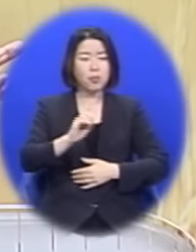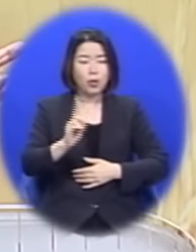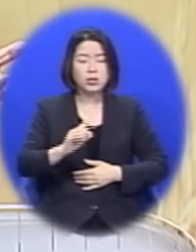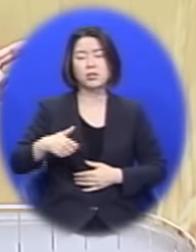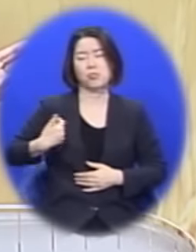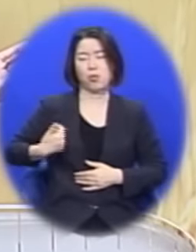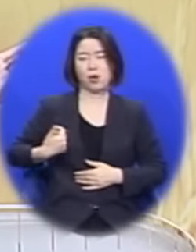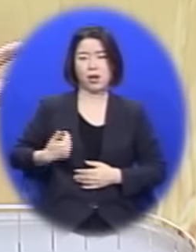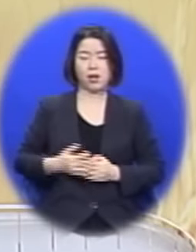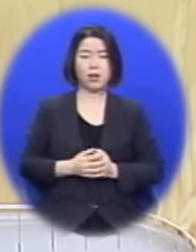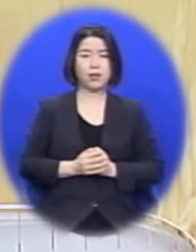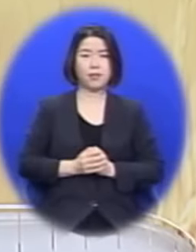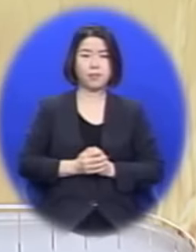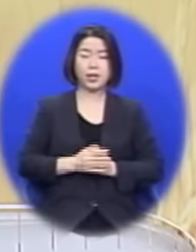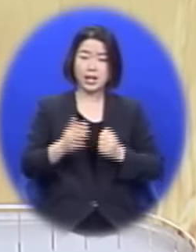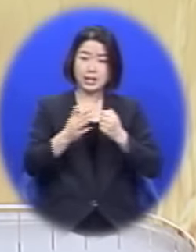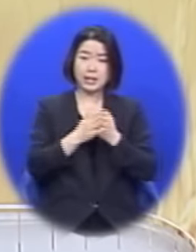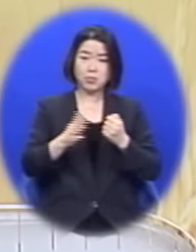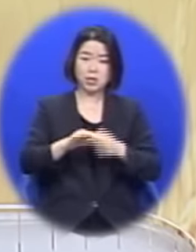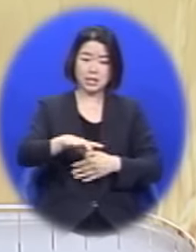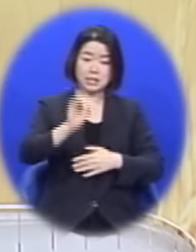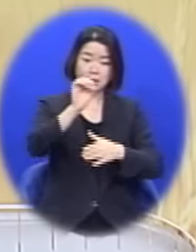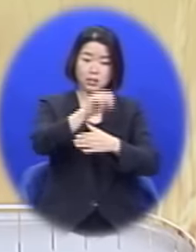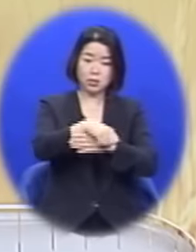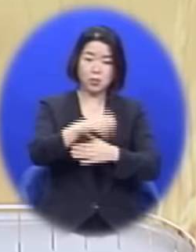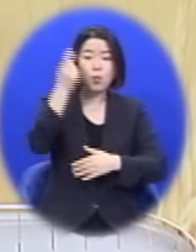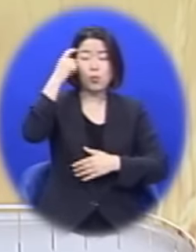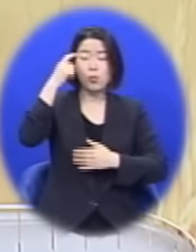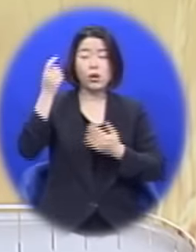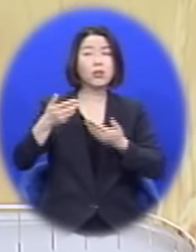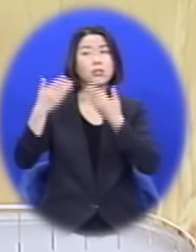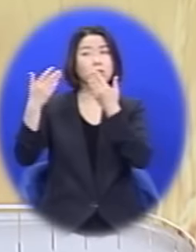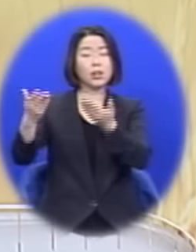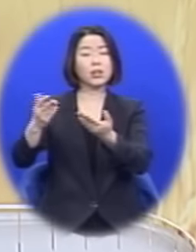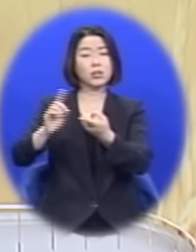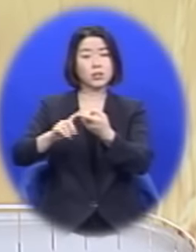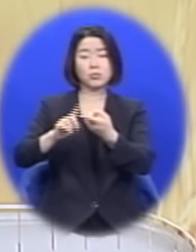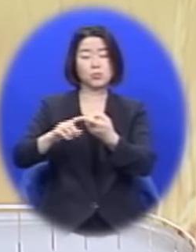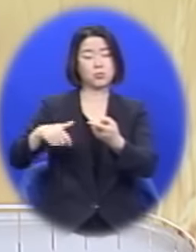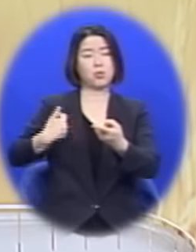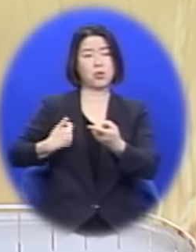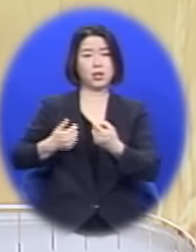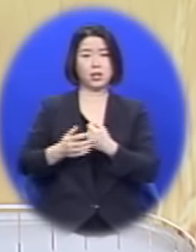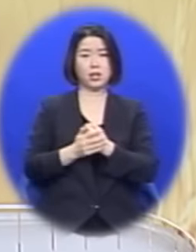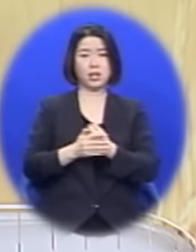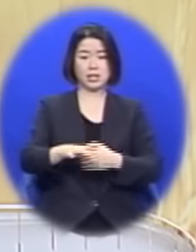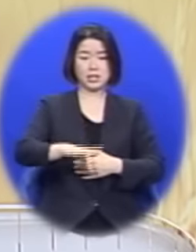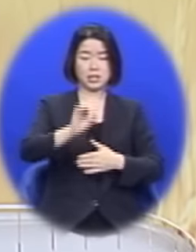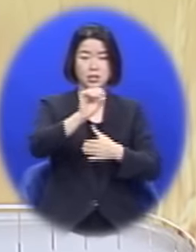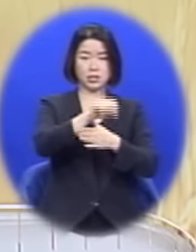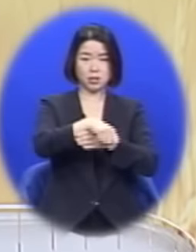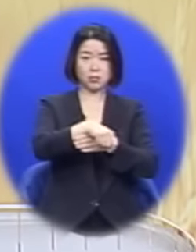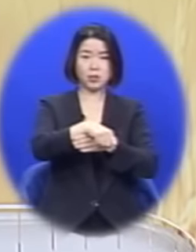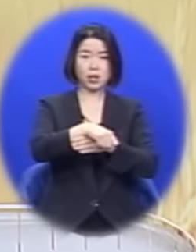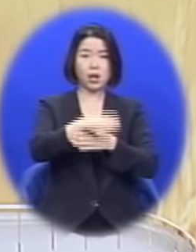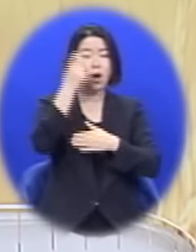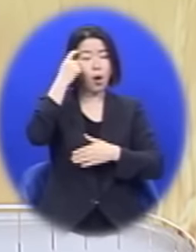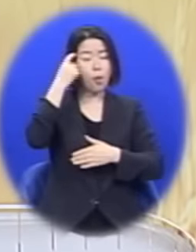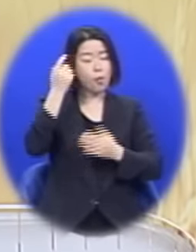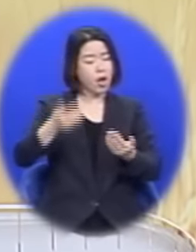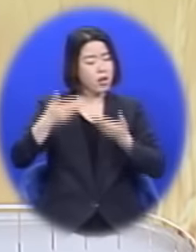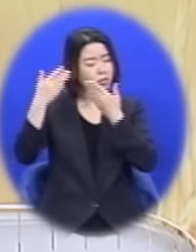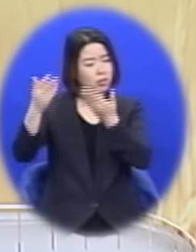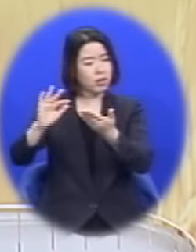몰라요. 그러다 보니까 첫 열매 왜 드려야 되는지도 몰라요. 첫 열매, 이거 왜